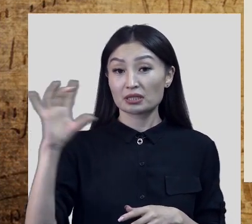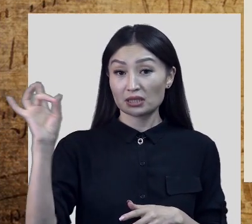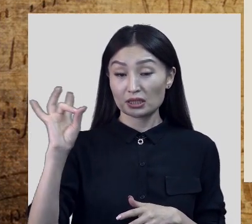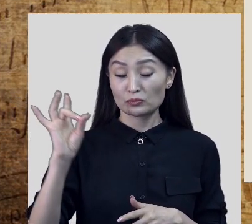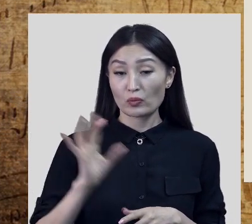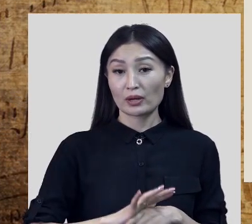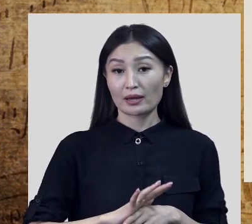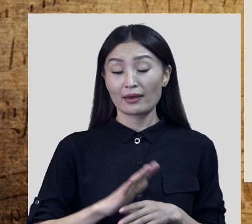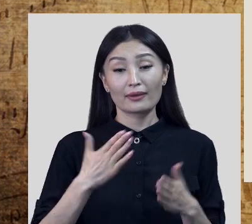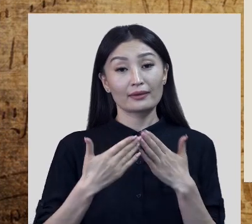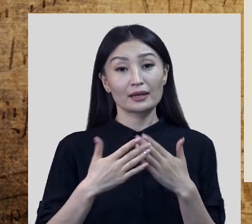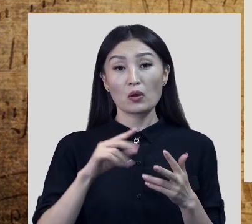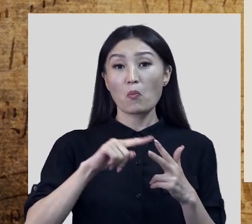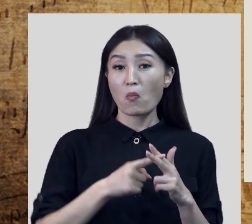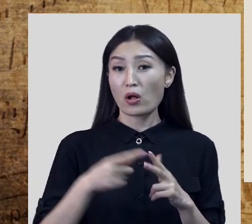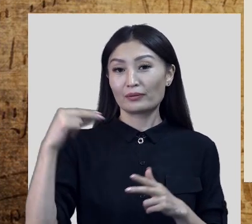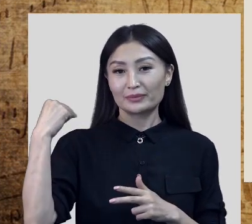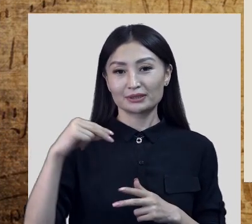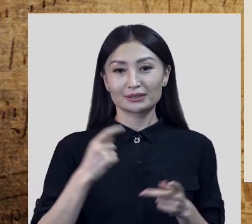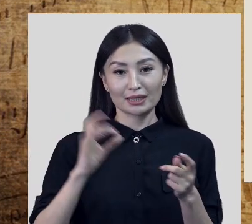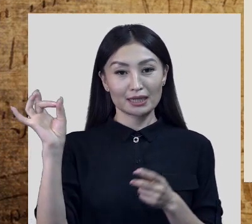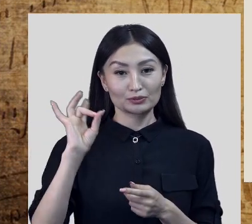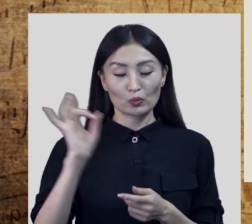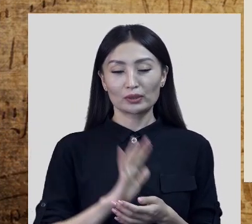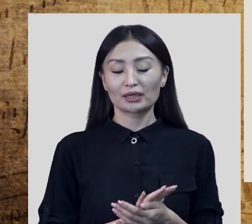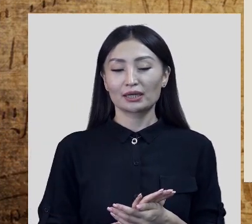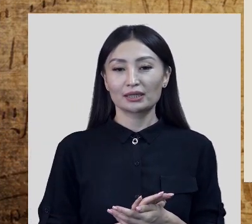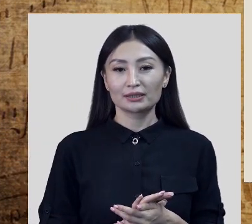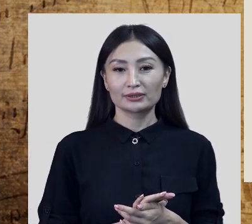республика или полу президентская республика